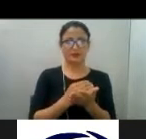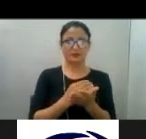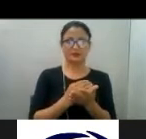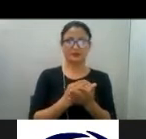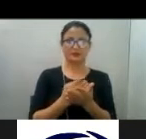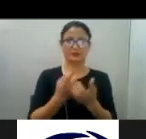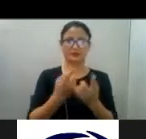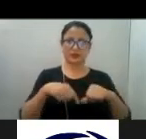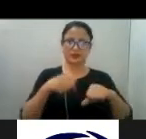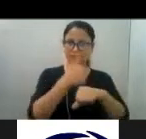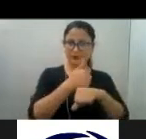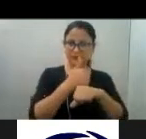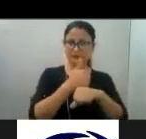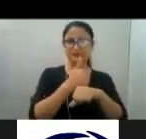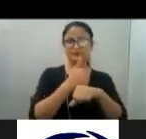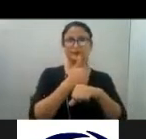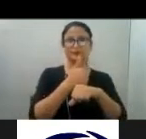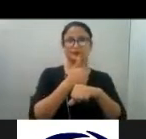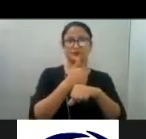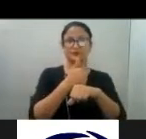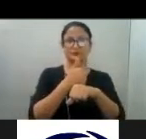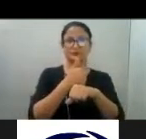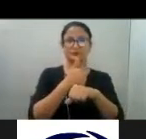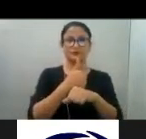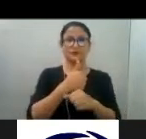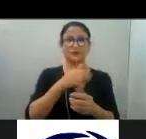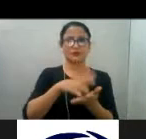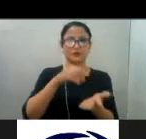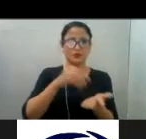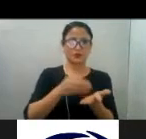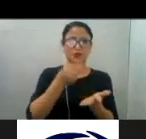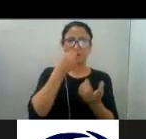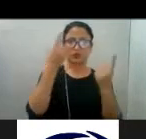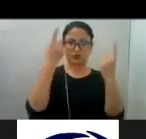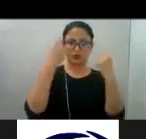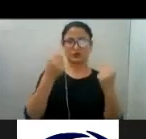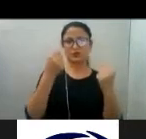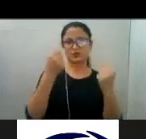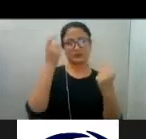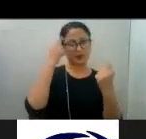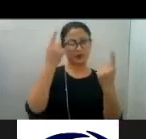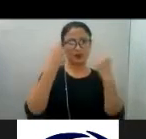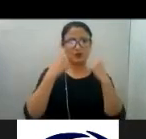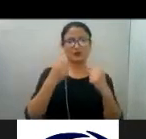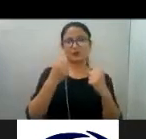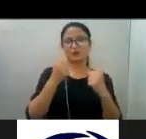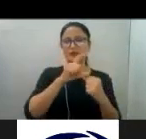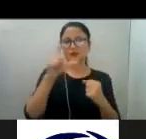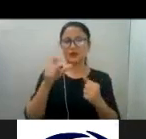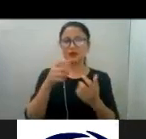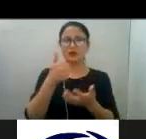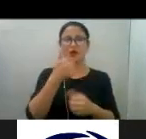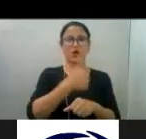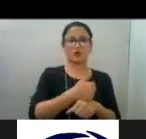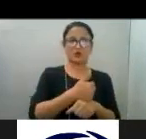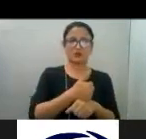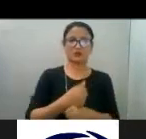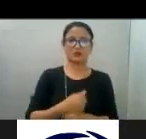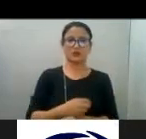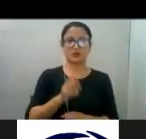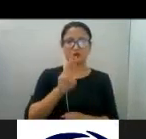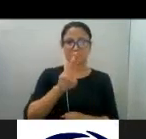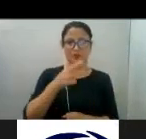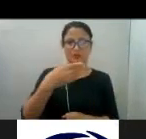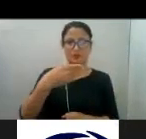सभापतित्व यो सेन्टर फर मेन्टल हेल्थ एन्ड काउन्सिलिङ सर्भिस नेपालका अध्यक्षज्यू महन्त बाबु